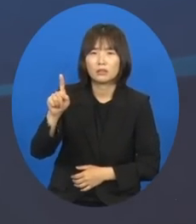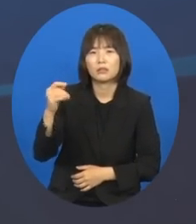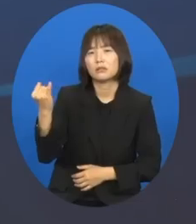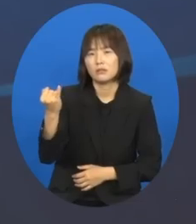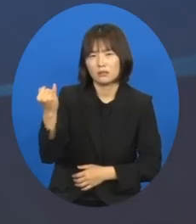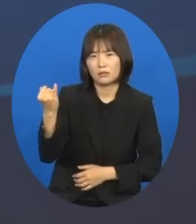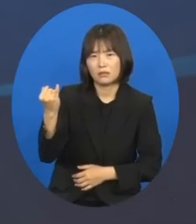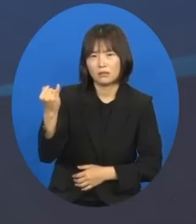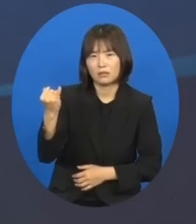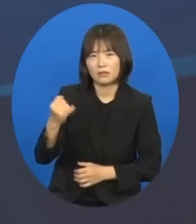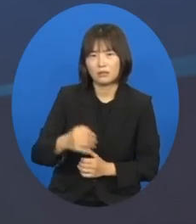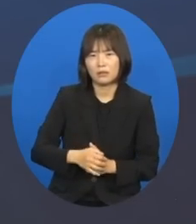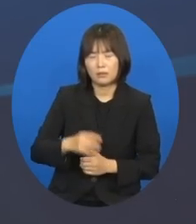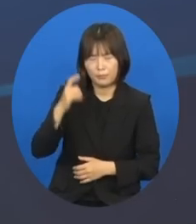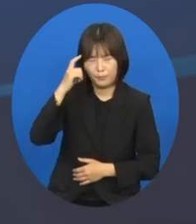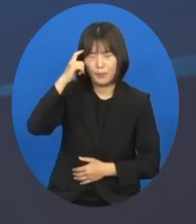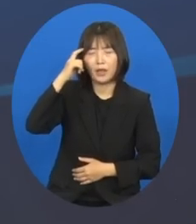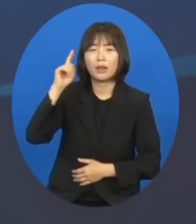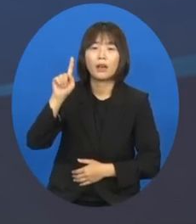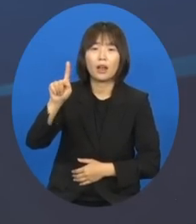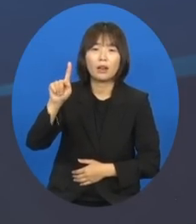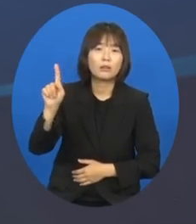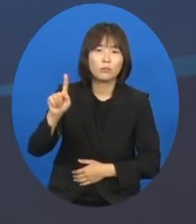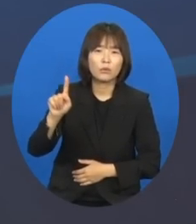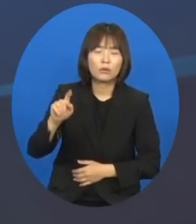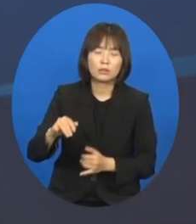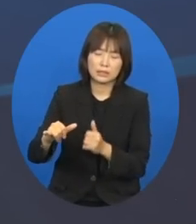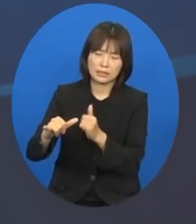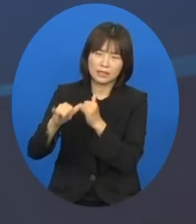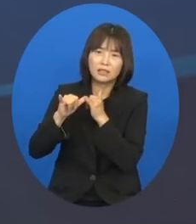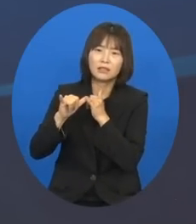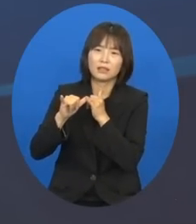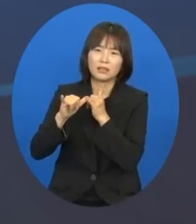생각이 딱 하나 나더랍니다 자살